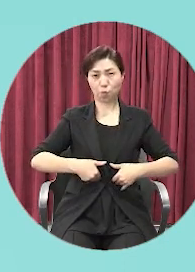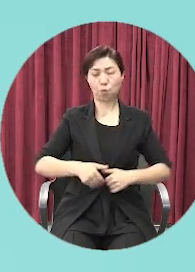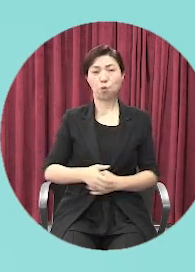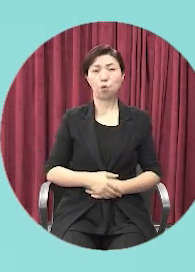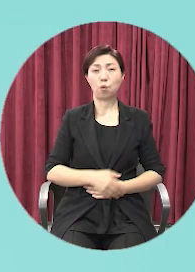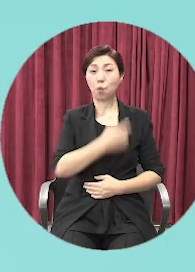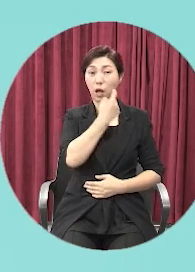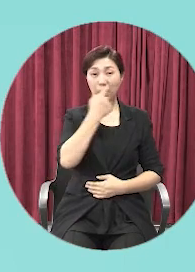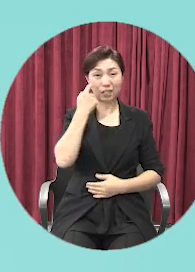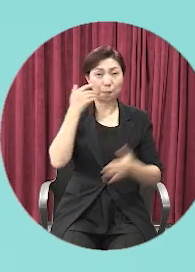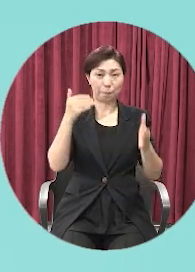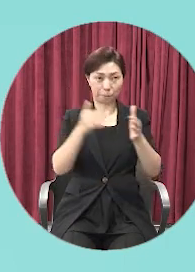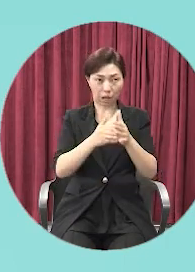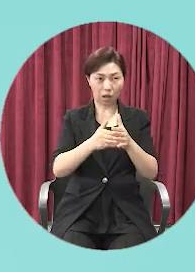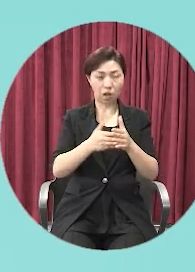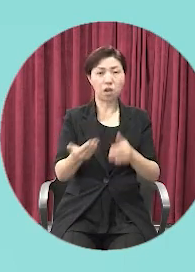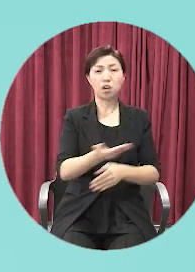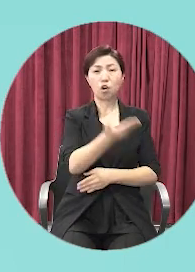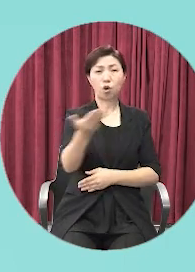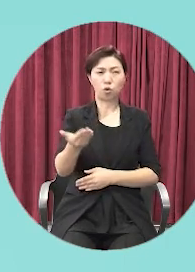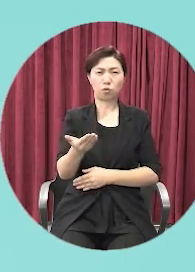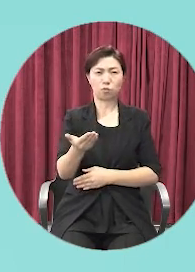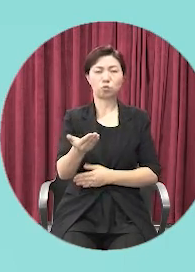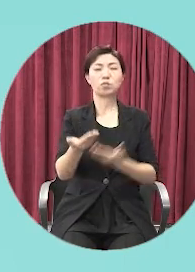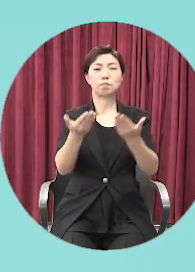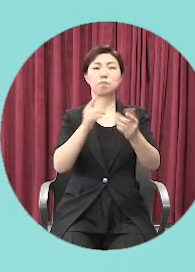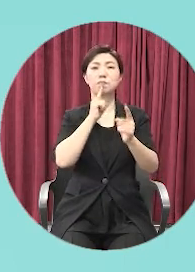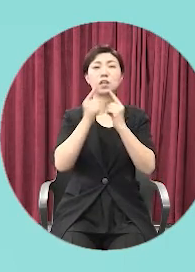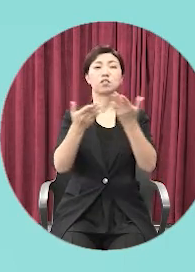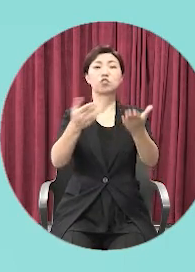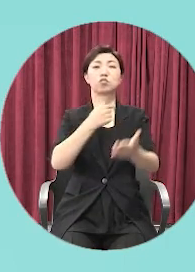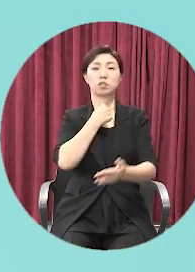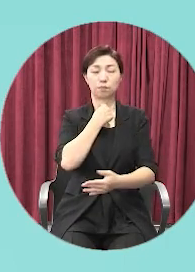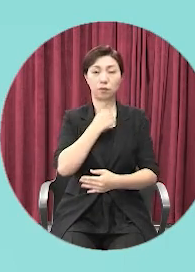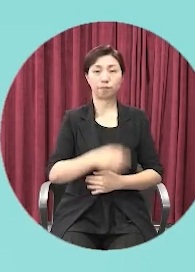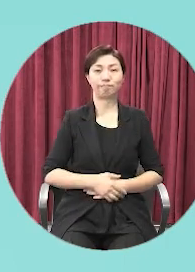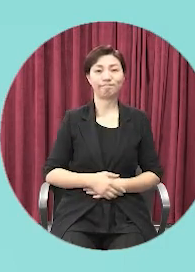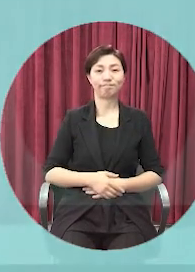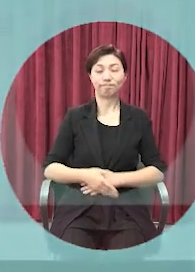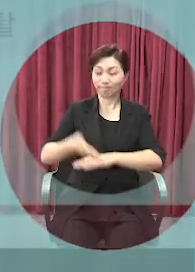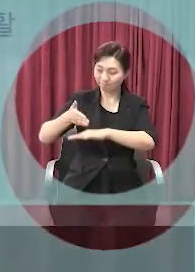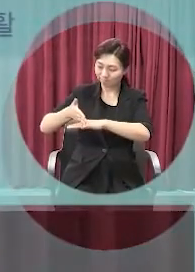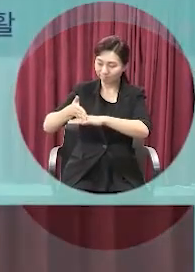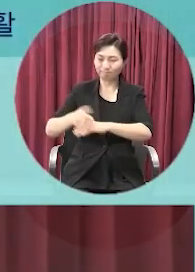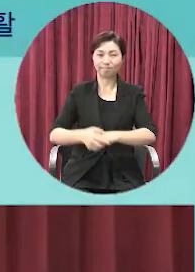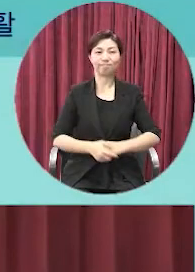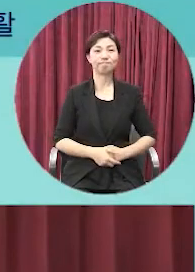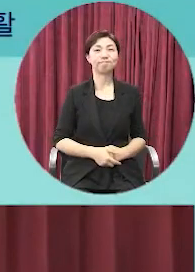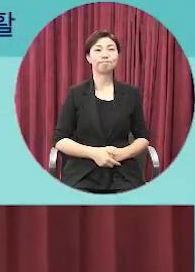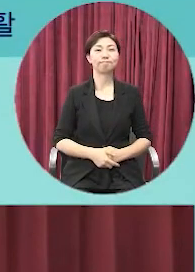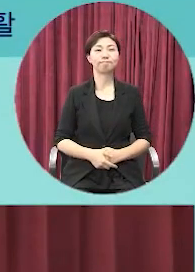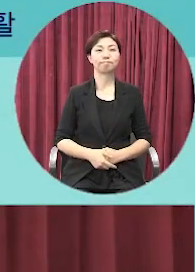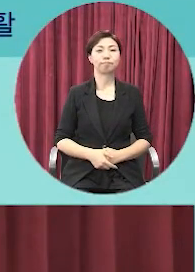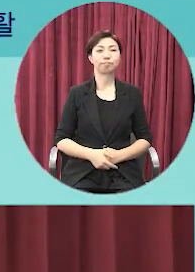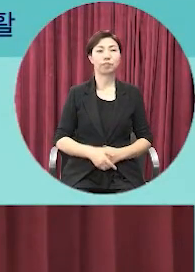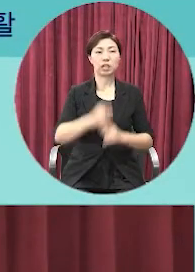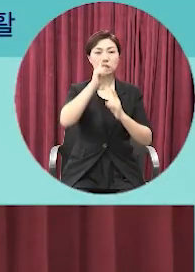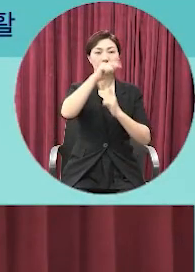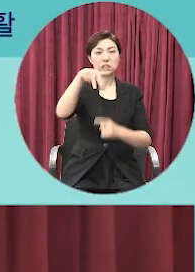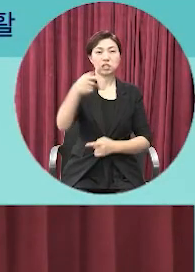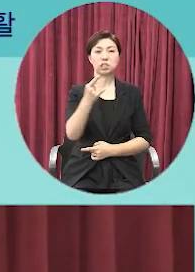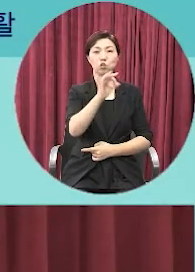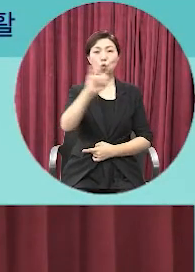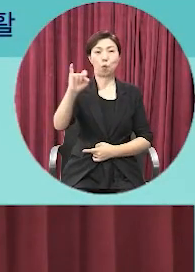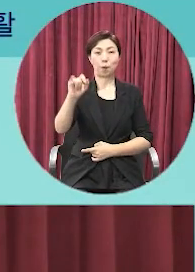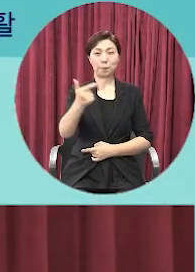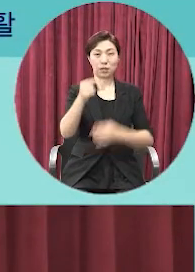좀 같이 좀 공유 드리고 싶은 부분이라고 할 수 있겠습니다. 고맙습니다. 네, 그러면 우리 이종민 교수님도